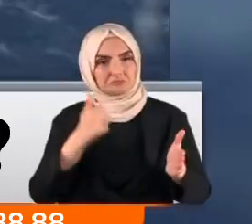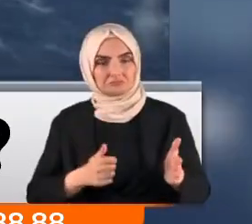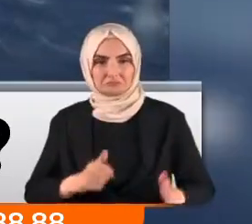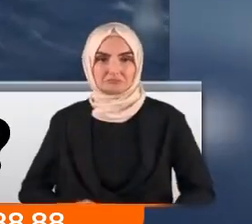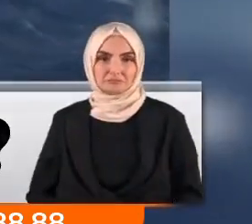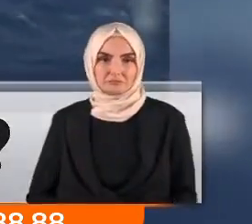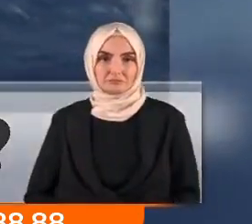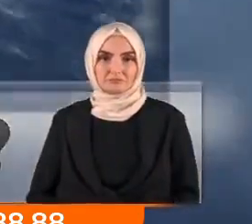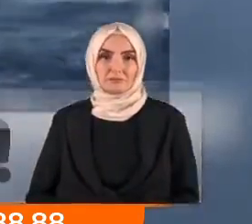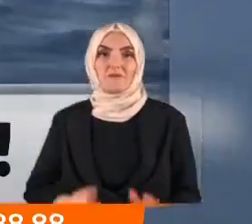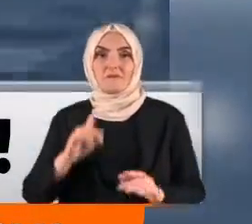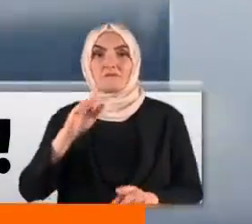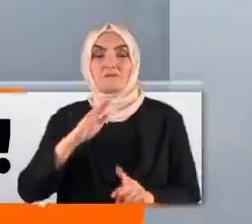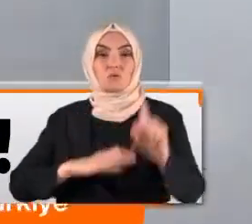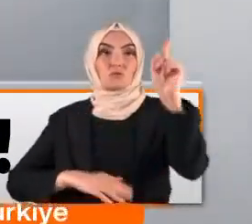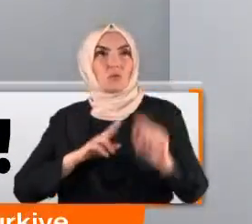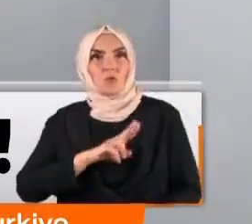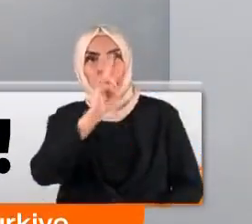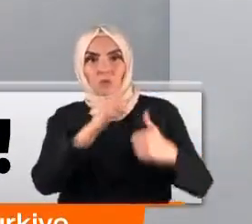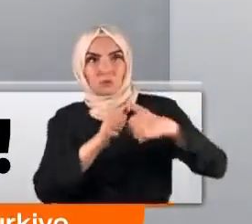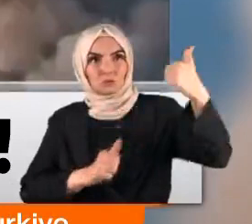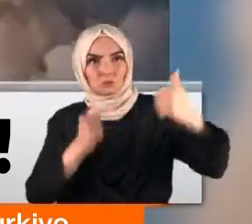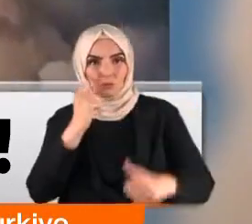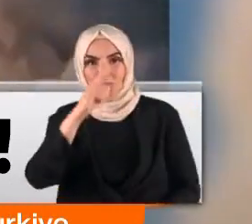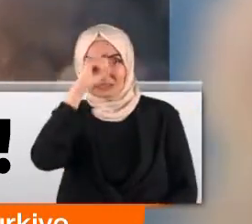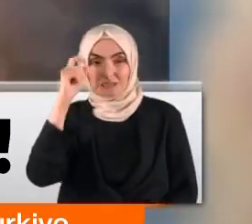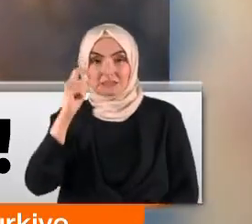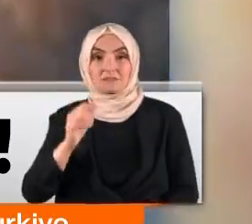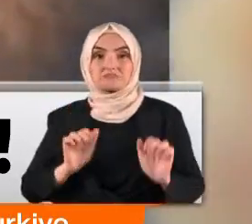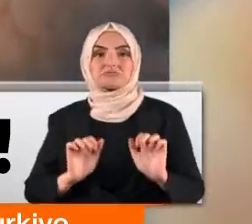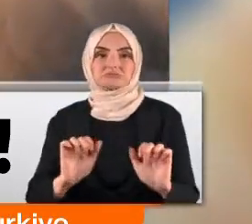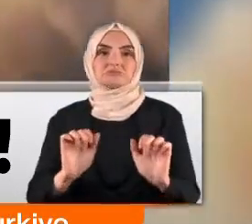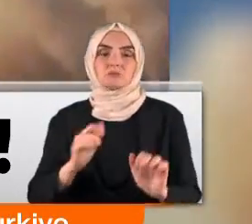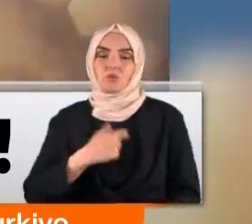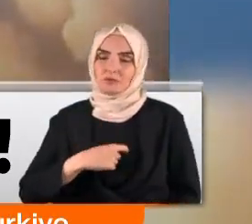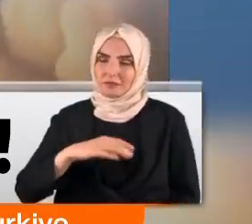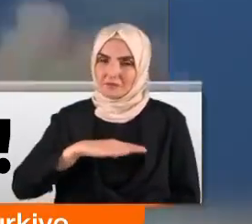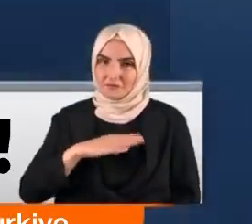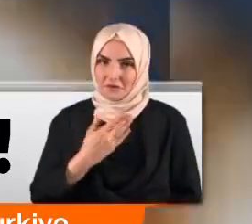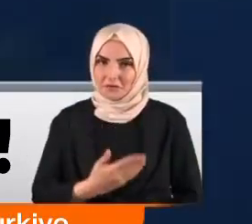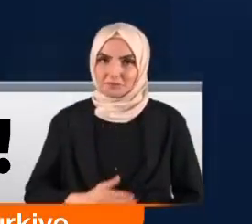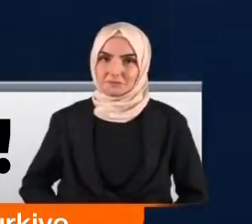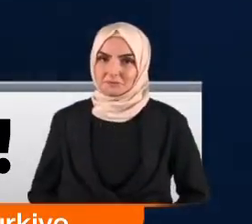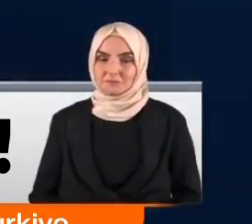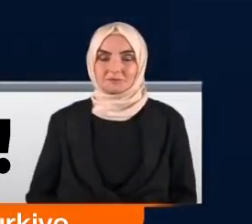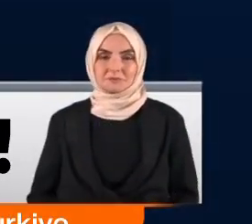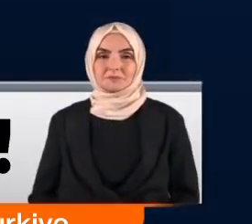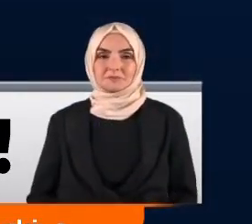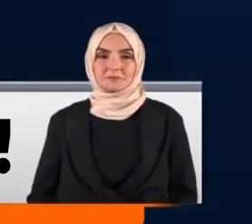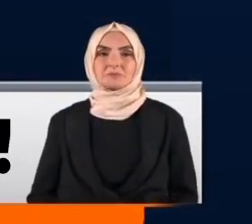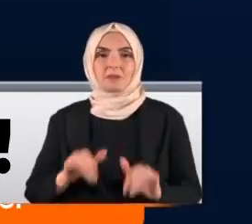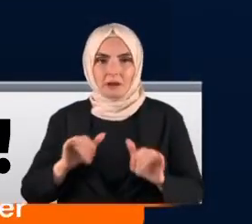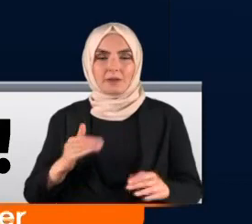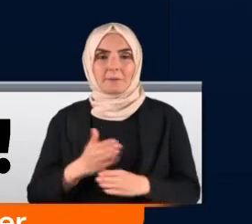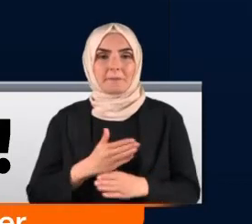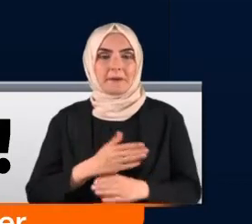Uzun menzilli füzelerde de ısınmayı önleyen özelliğiyle öne çıkıyor. Thousands of miles an hour. Micrometeorites. Aynı